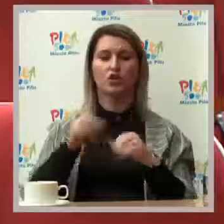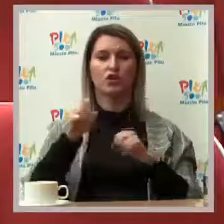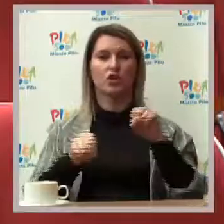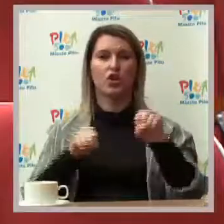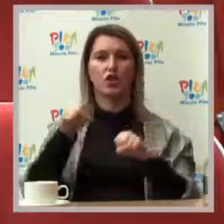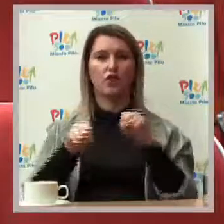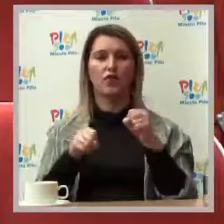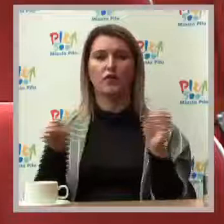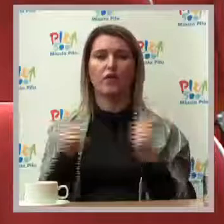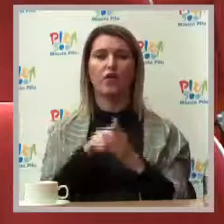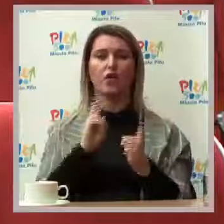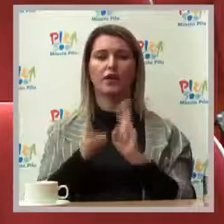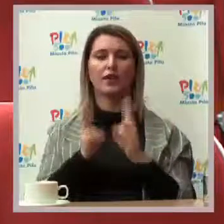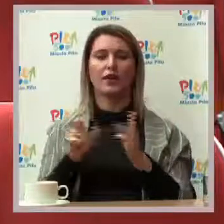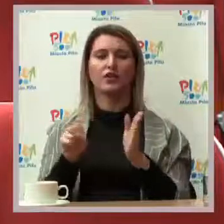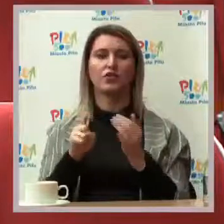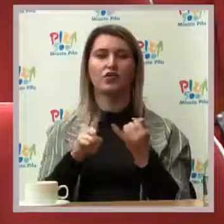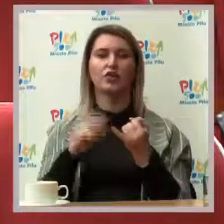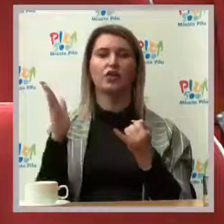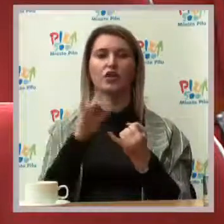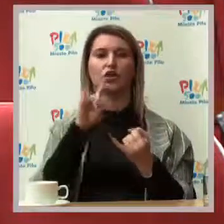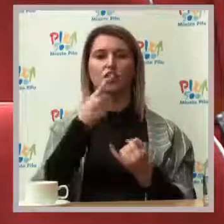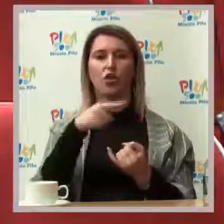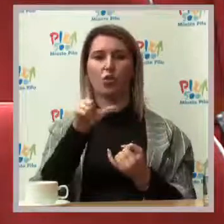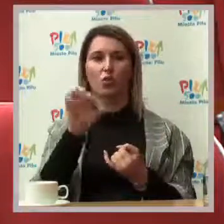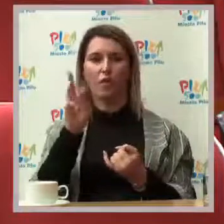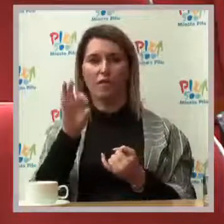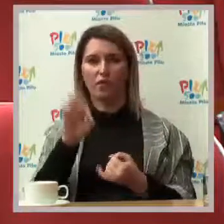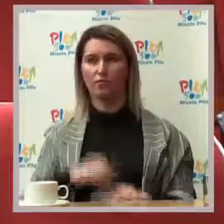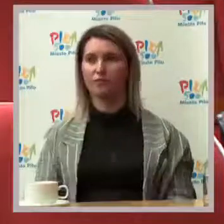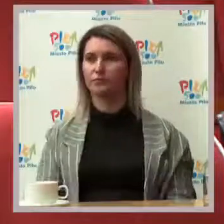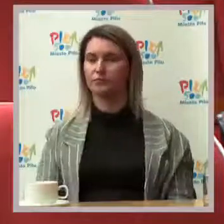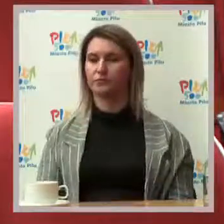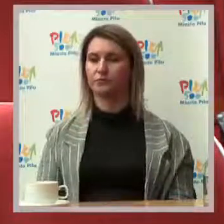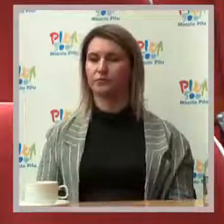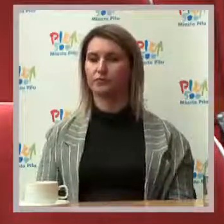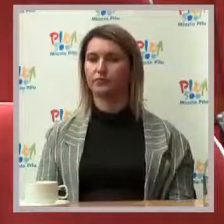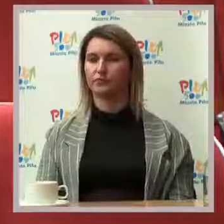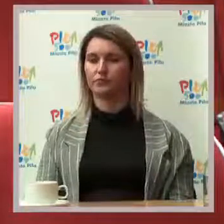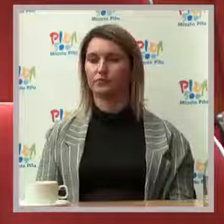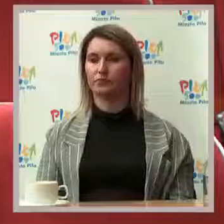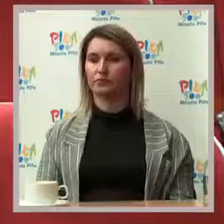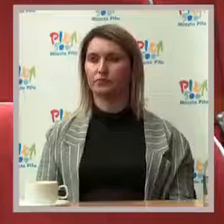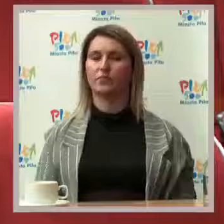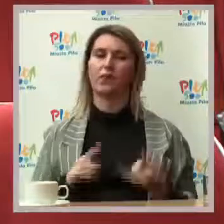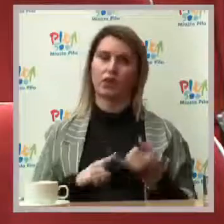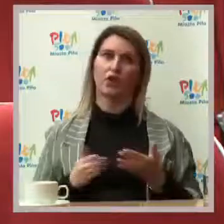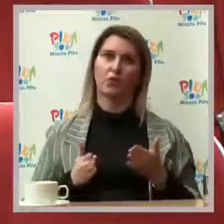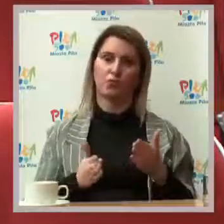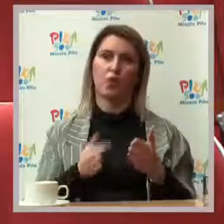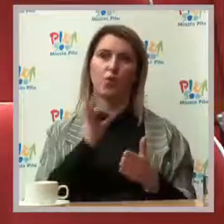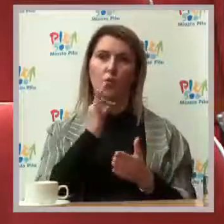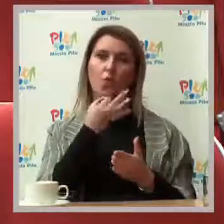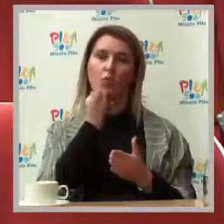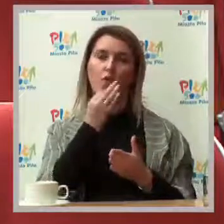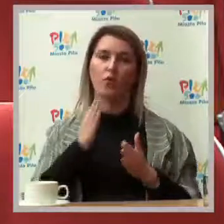i do Szydłowa, do Brzyca, a także rewitalizacja strefy przemysłowej przy ulicy Młodych.